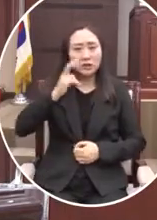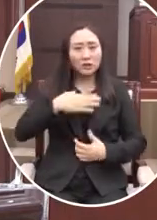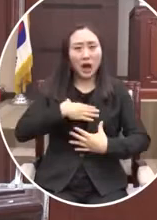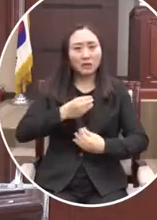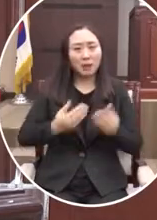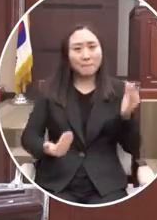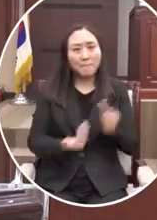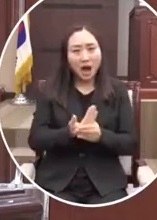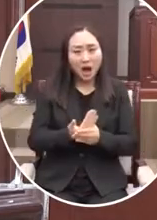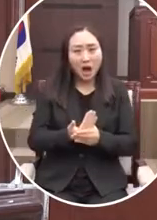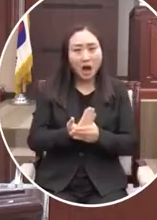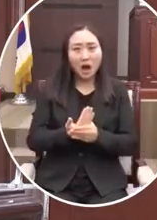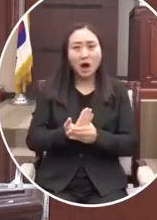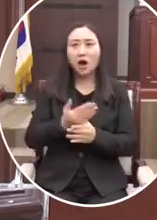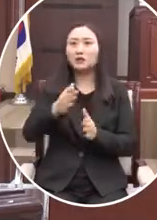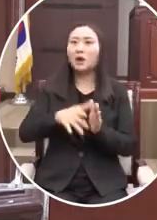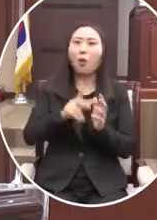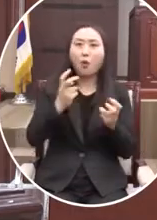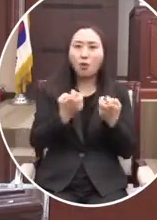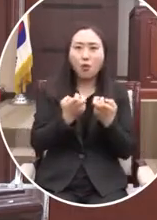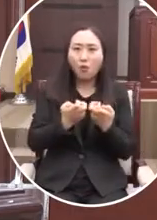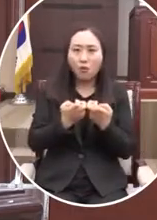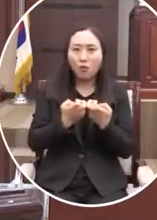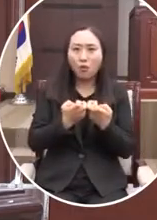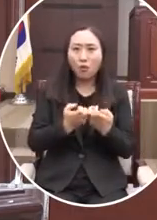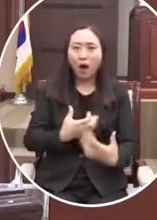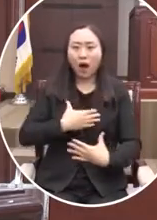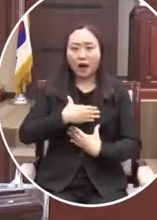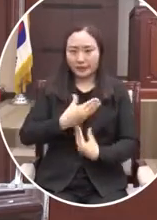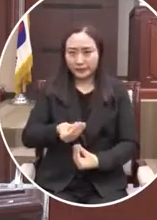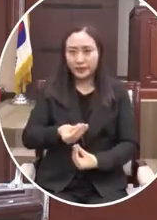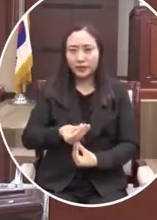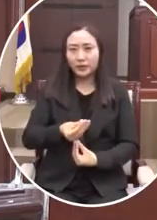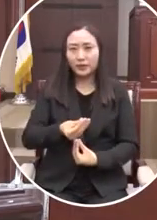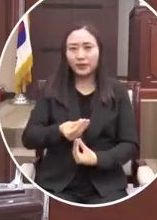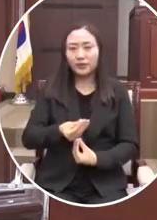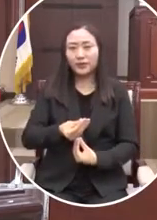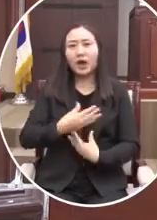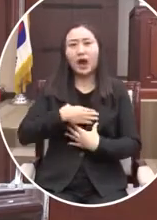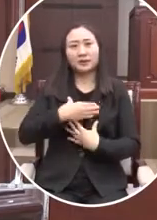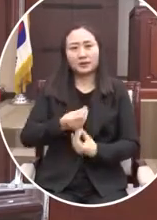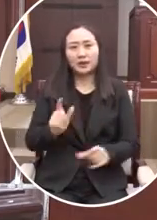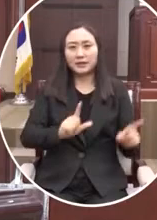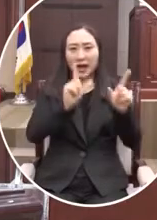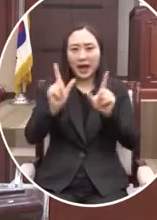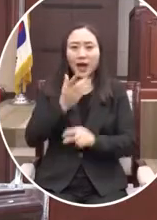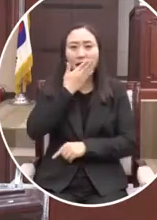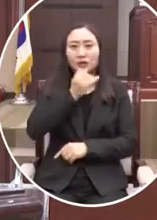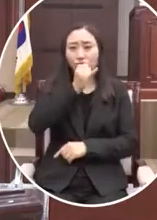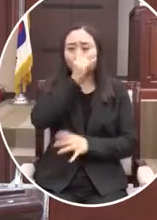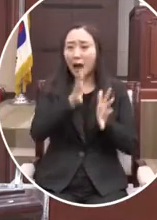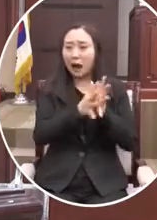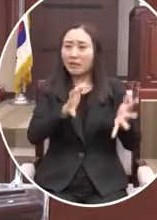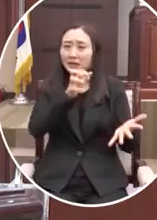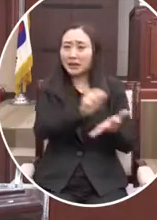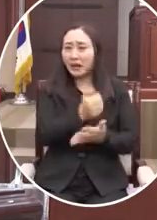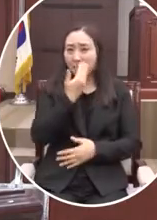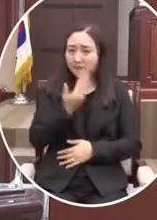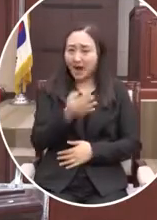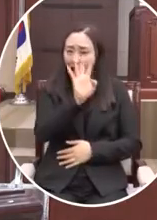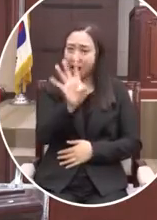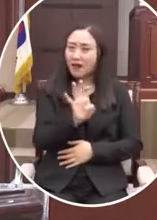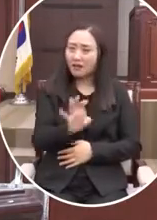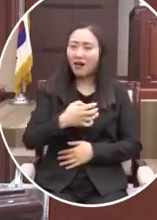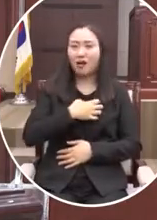혹시나 안전사고가 일어나면 어쩌지? 안전하고 안심하고 살수 있는 내집 마련을 마련할 수